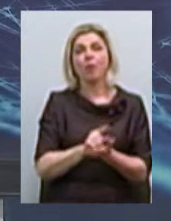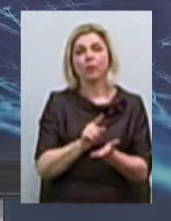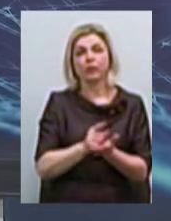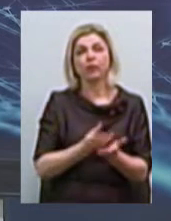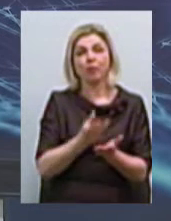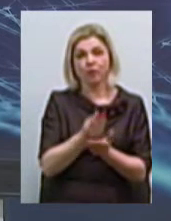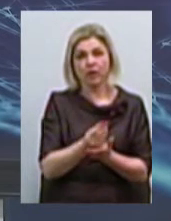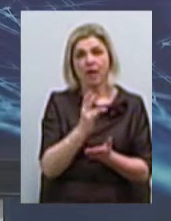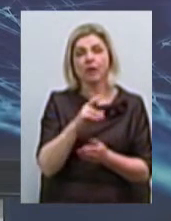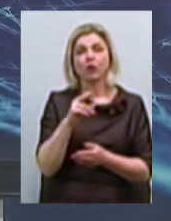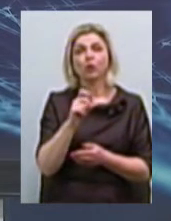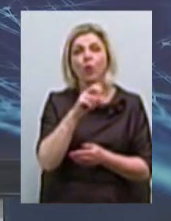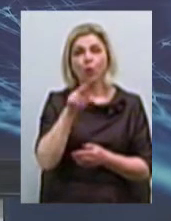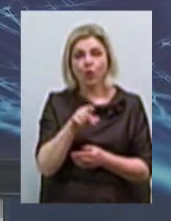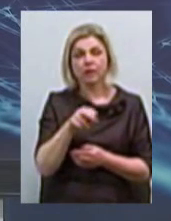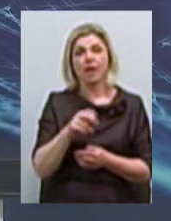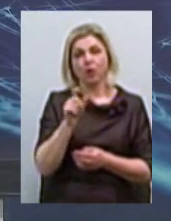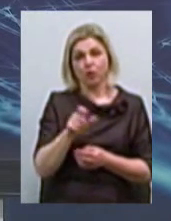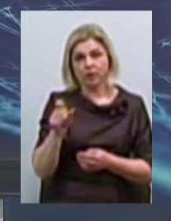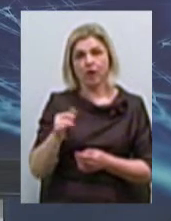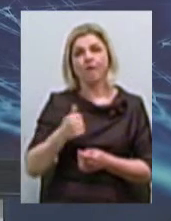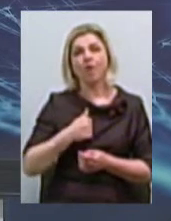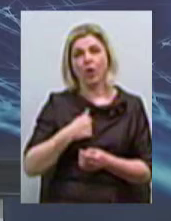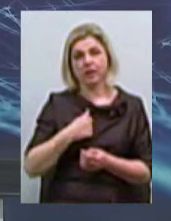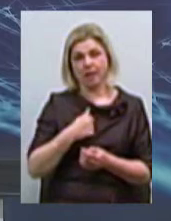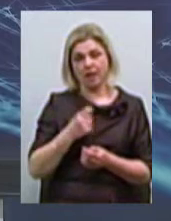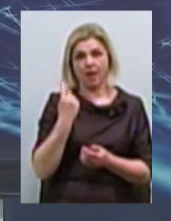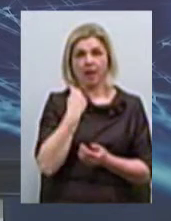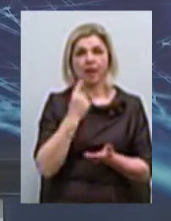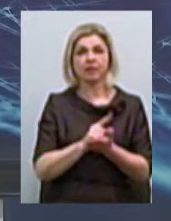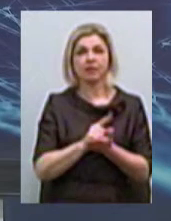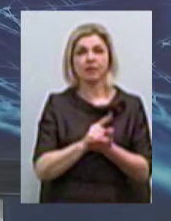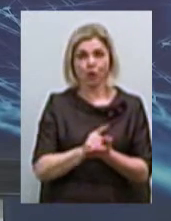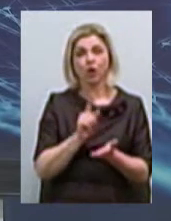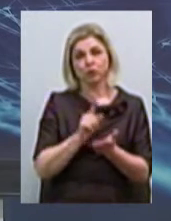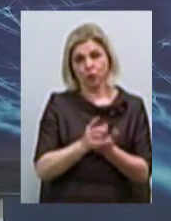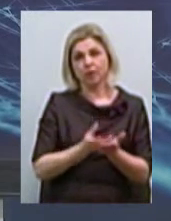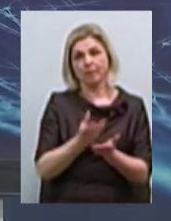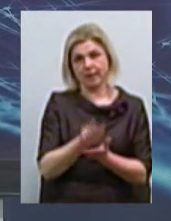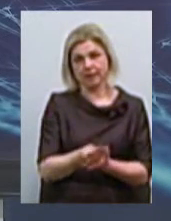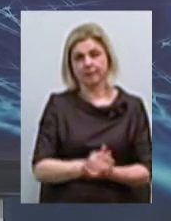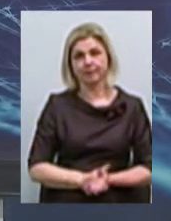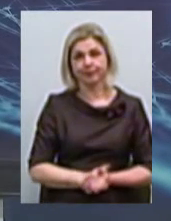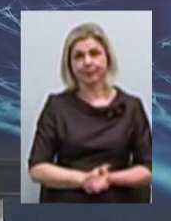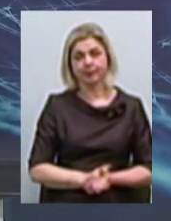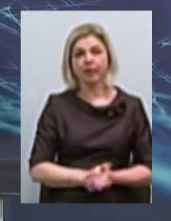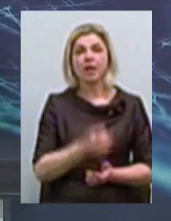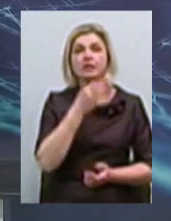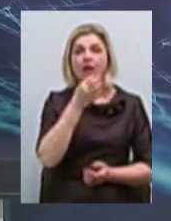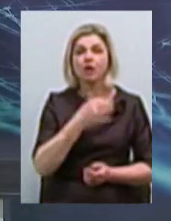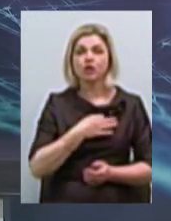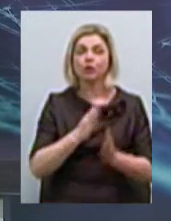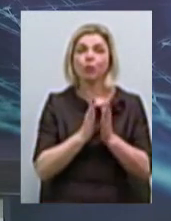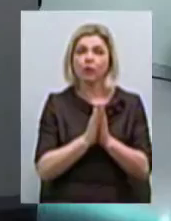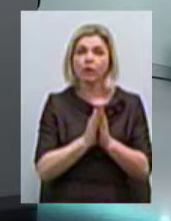по податку на доходи з фізичних осіб та військовому збору, у разі, якщо згідно з законодавства, він повинен їх сплатити. Вікторія Васильівна, скажіть, будь ласка,